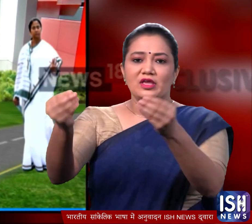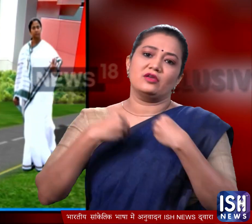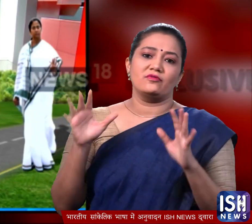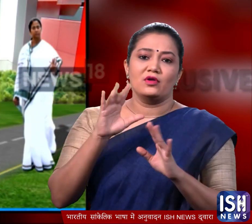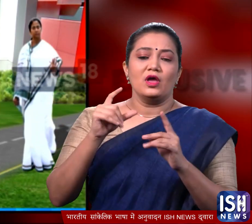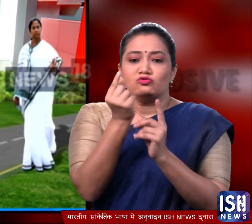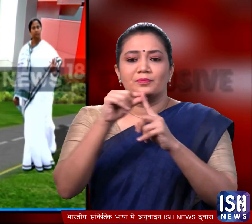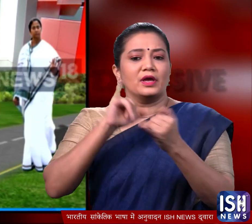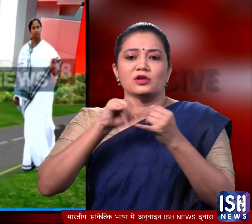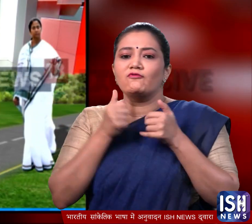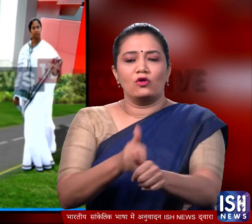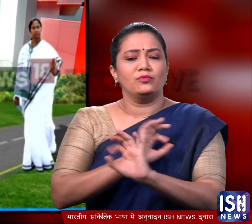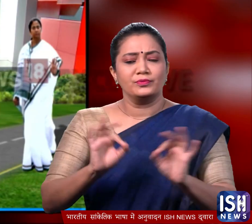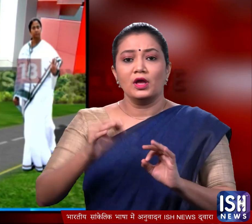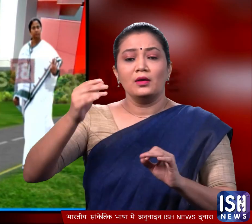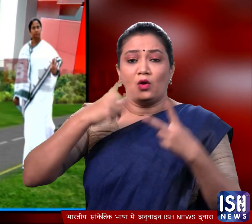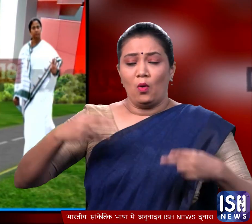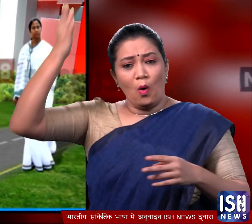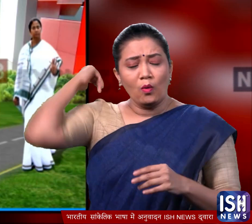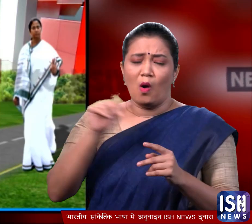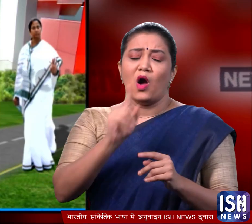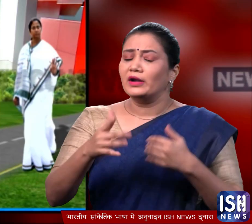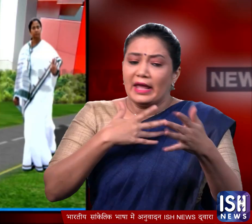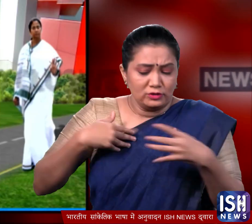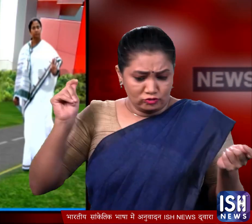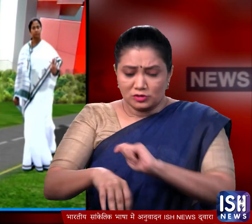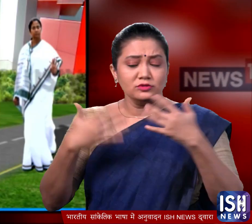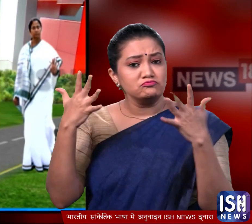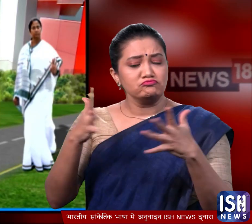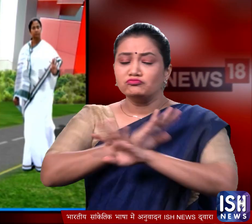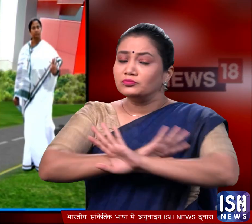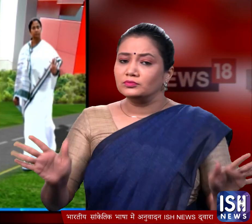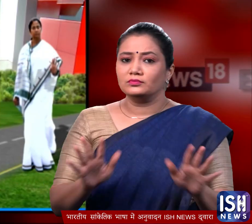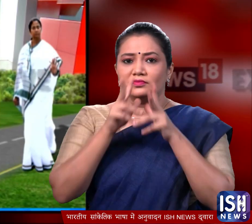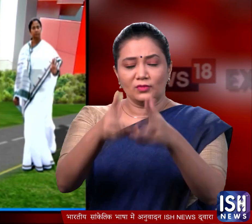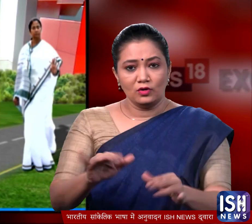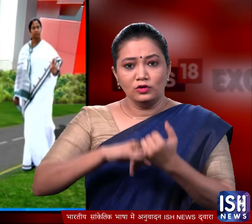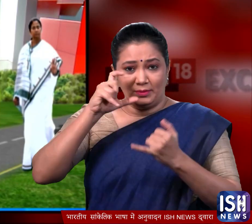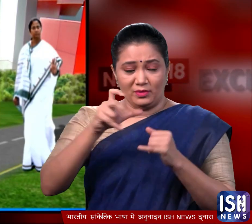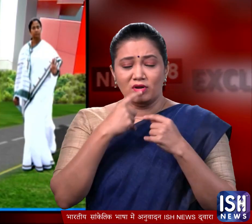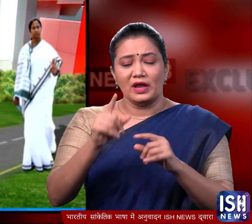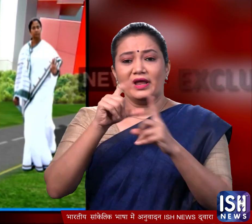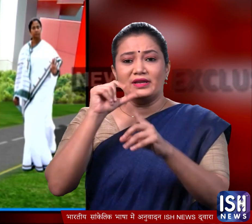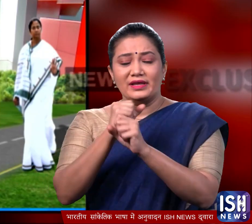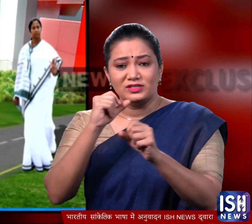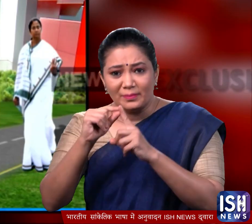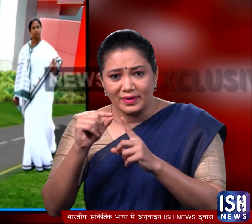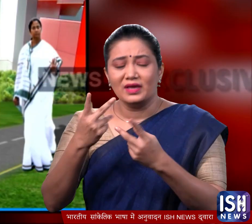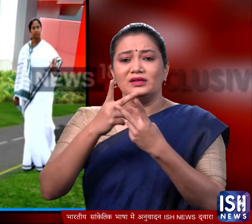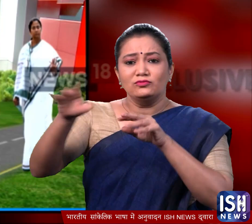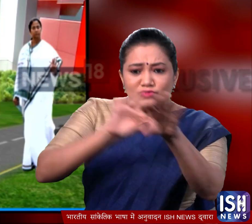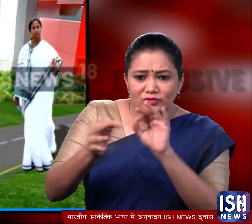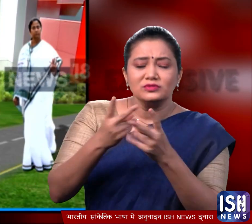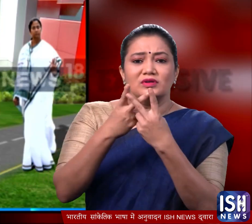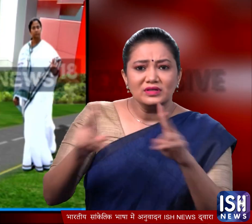चाहिए, लेकिन कोर्ट ने अपने एक पुराने आदेश में किसी तरह का बदलाव करने से इनकार कर दिया, जिसमें सुप्रीम कोर्ट ने डीजीपी के चयन और